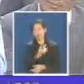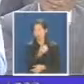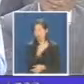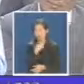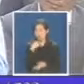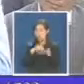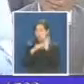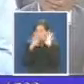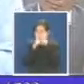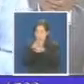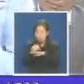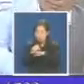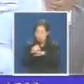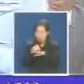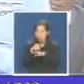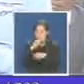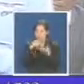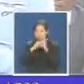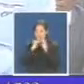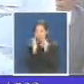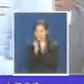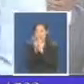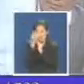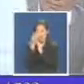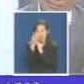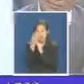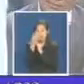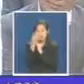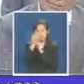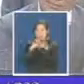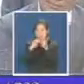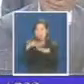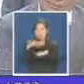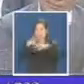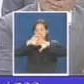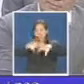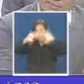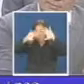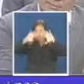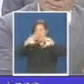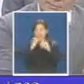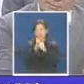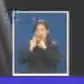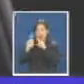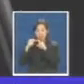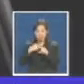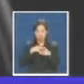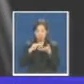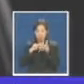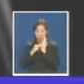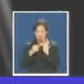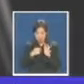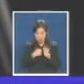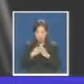ลายประเพณีตรงนี้หรือเปล่าเลือกตั้งปี50นะครับพรรคพลังประชา